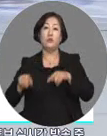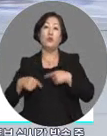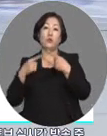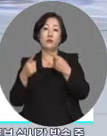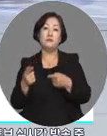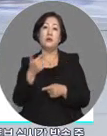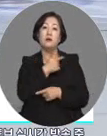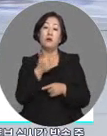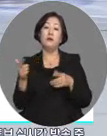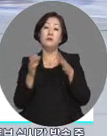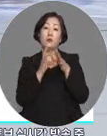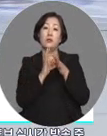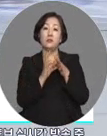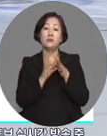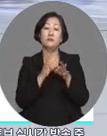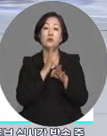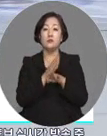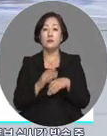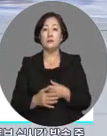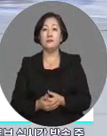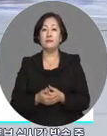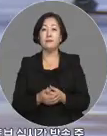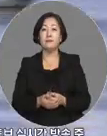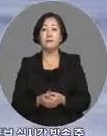끌고 있습니다. 김익현 기자입니다.